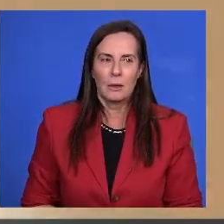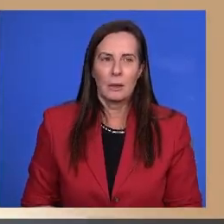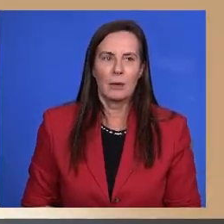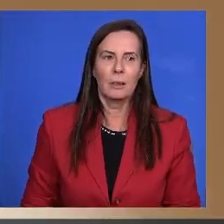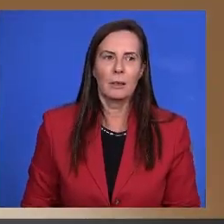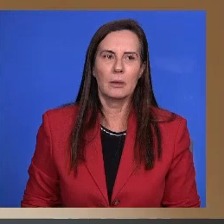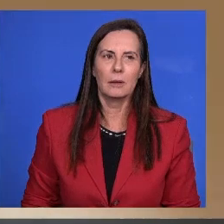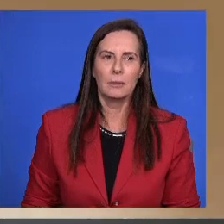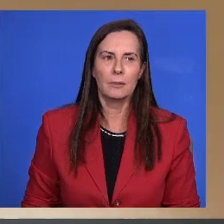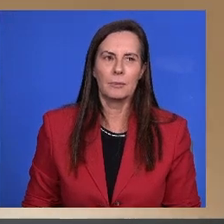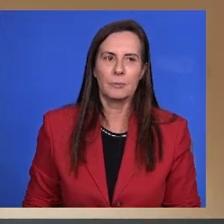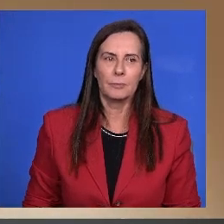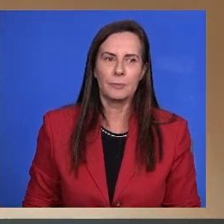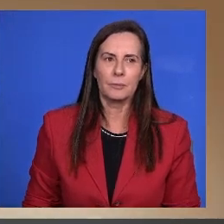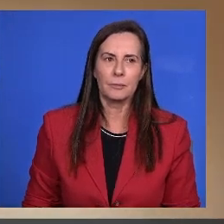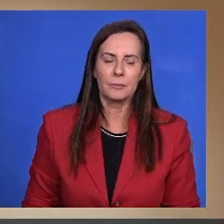איך